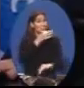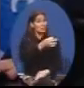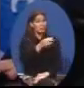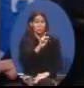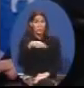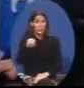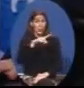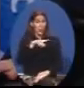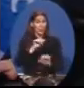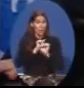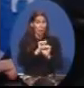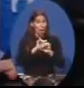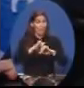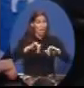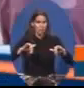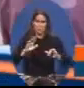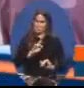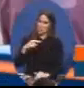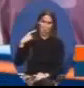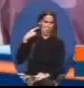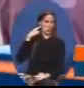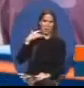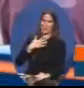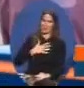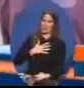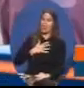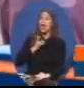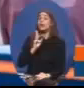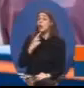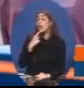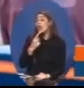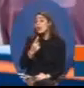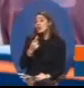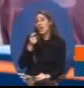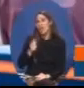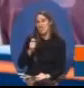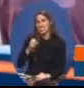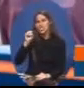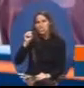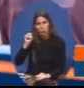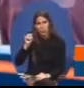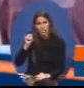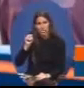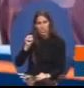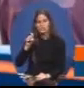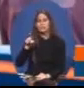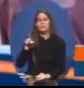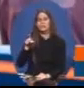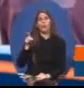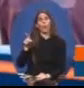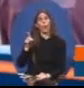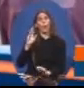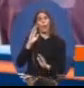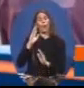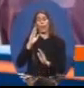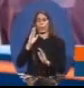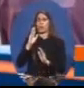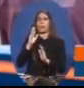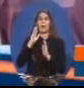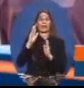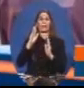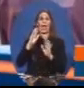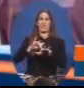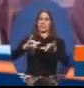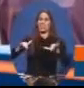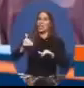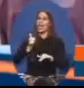ולו משני הצדדים? אני לא שמעתי על זה, אבל אני יכולה להגיד לך שחבר הכנסת סמוטריץ' גם דוגל בהפרדת